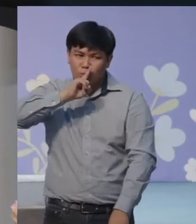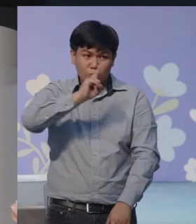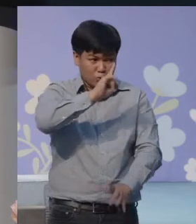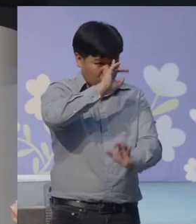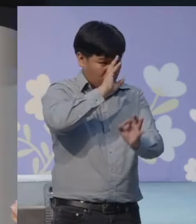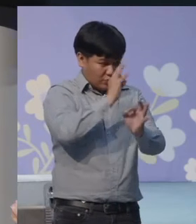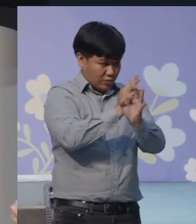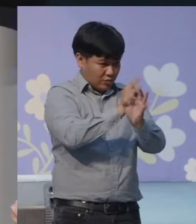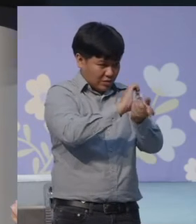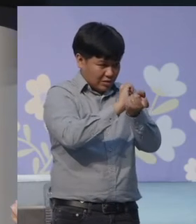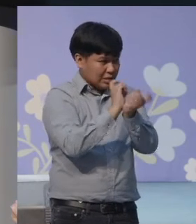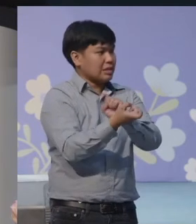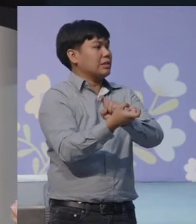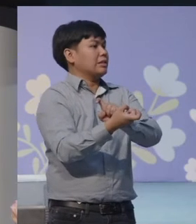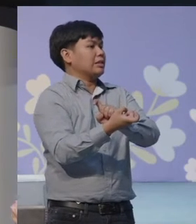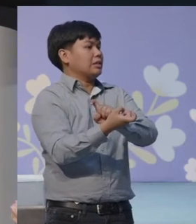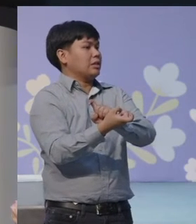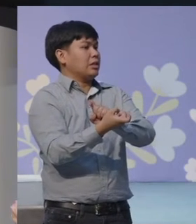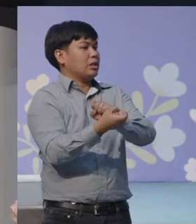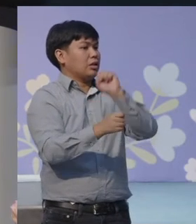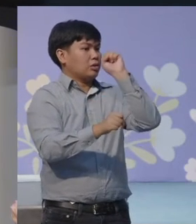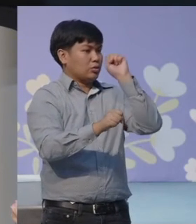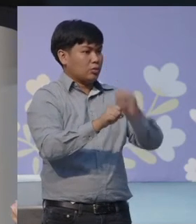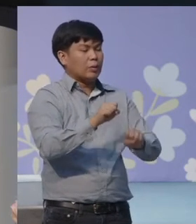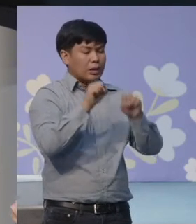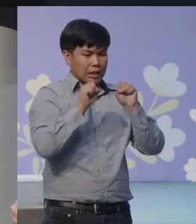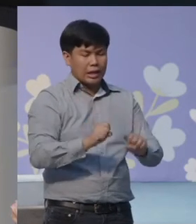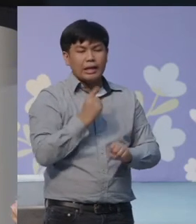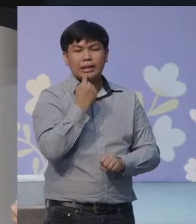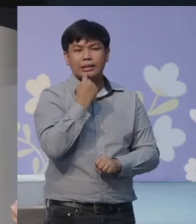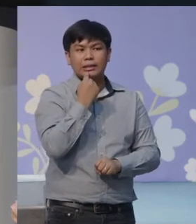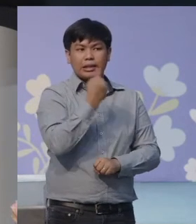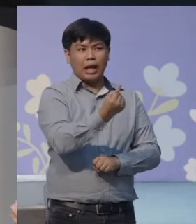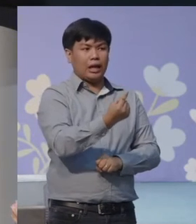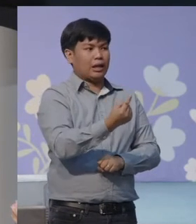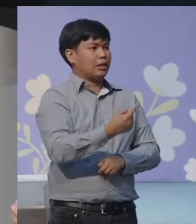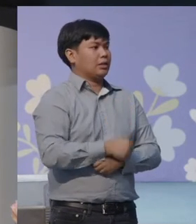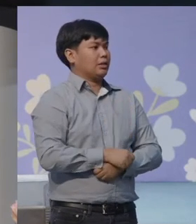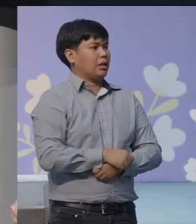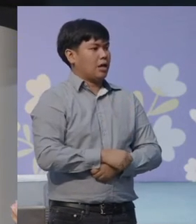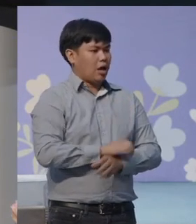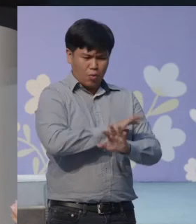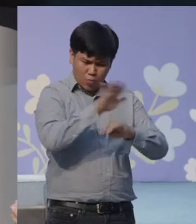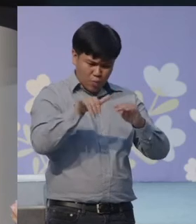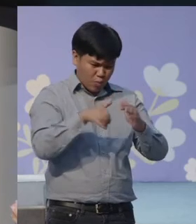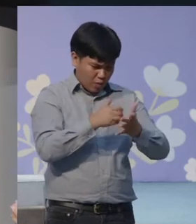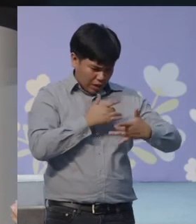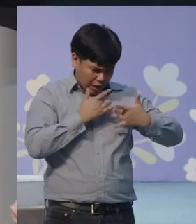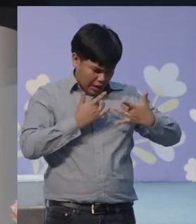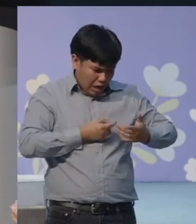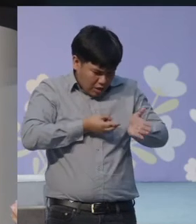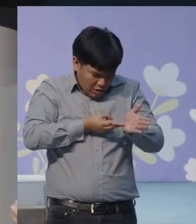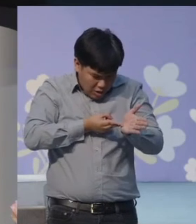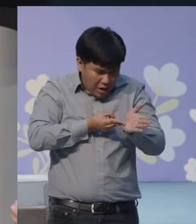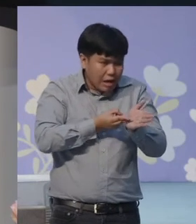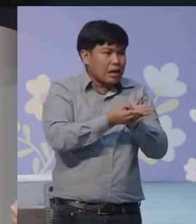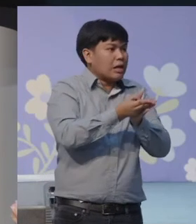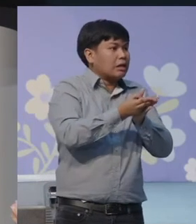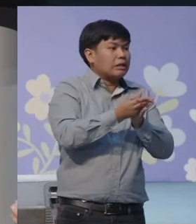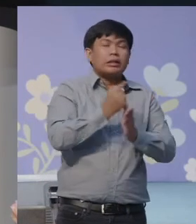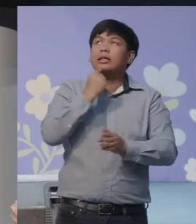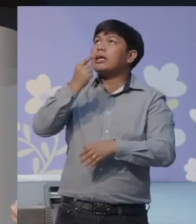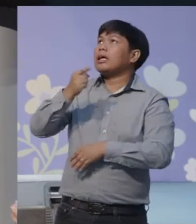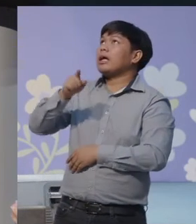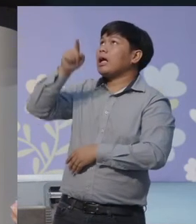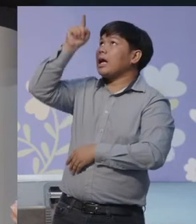pananampalataya upang masabi ninyo ng buong katotohanan sa